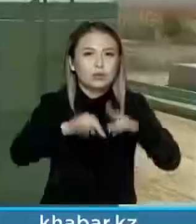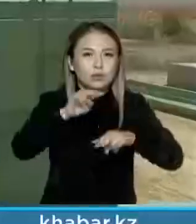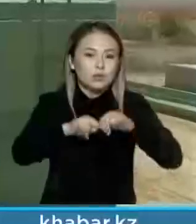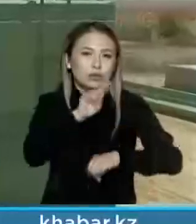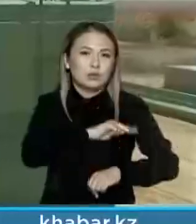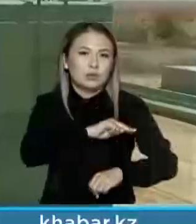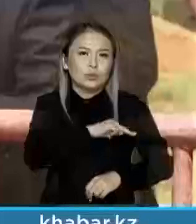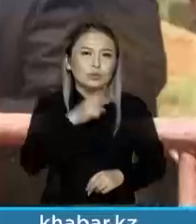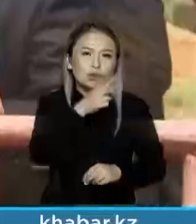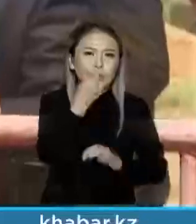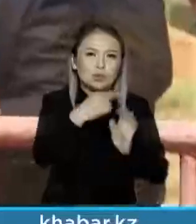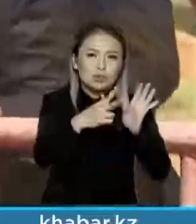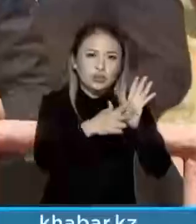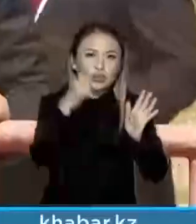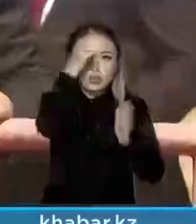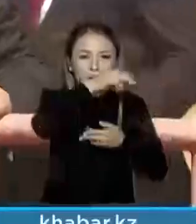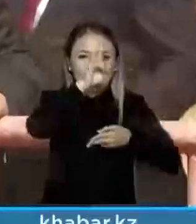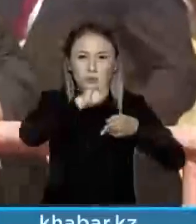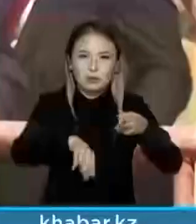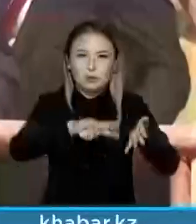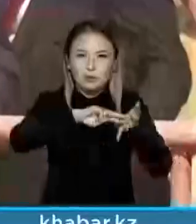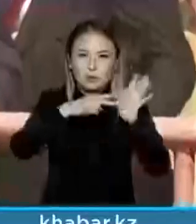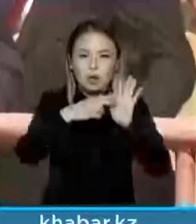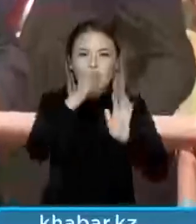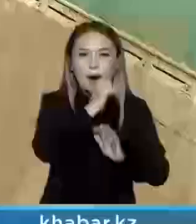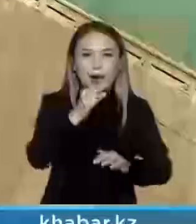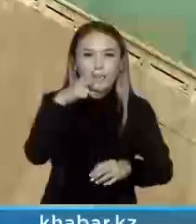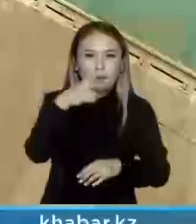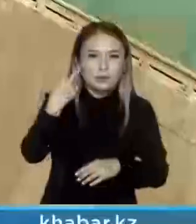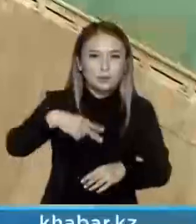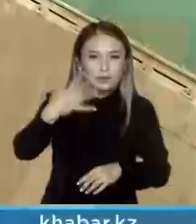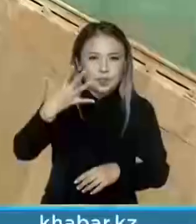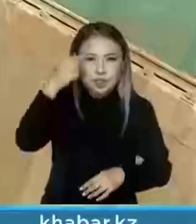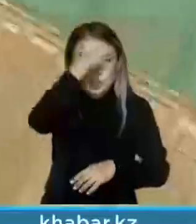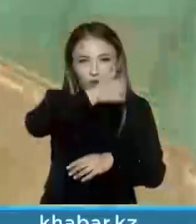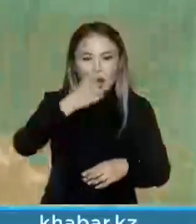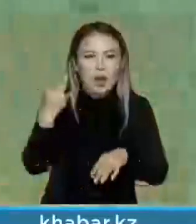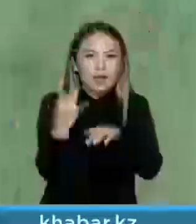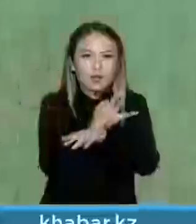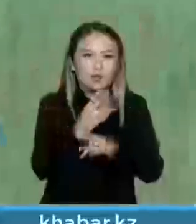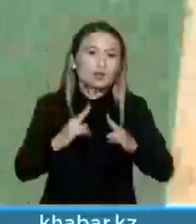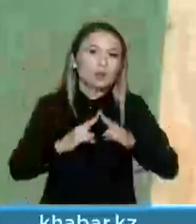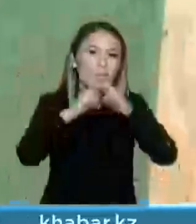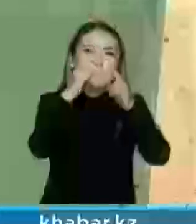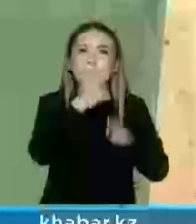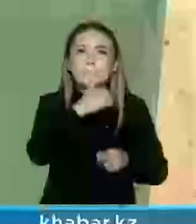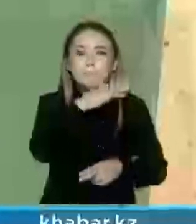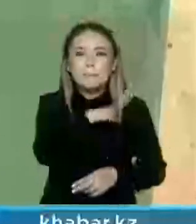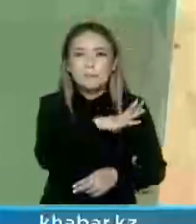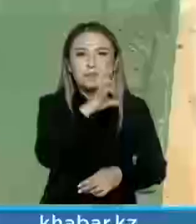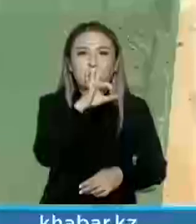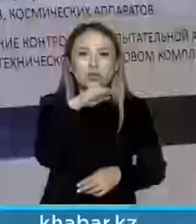Құрылыс жұмыстарын 2028 жылы аяқтау жоспарланған, ал 2025 жылы алғашқы ұшу сынақтары